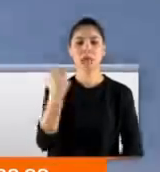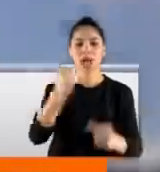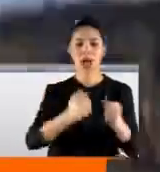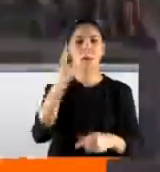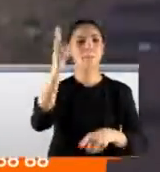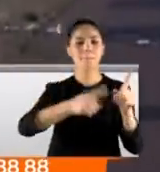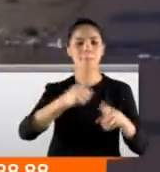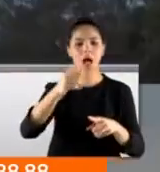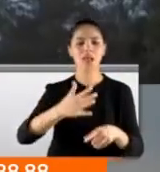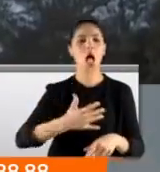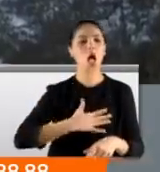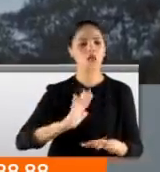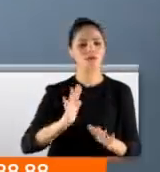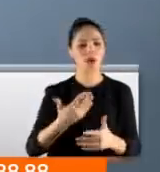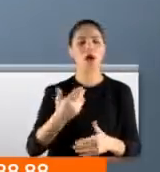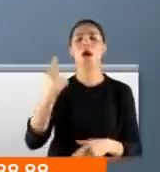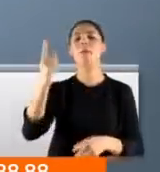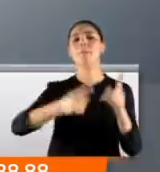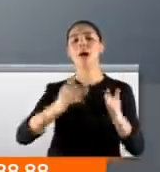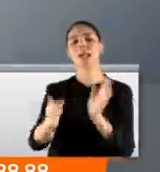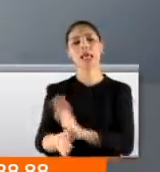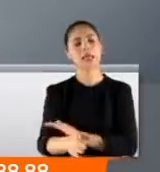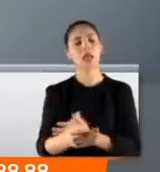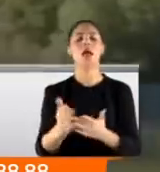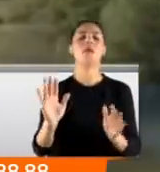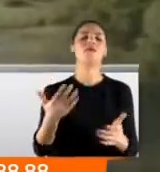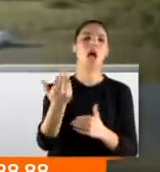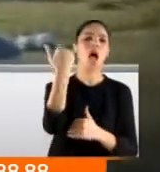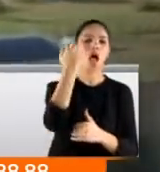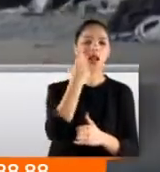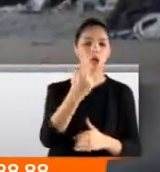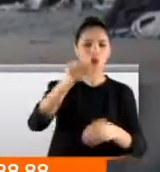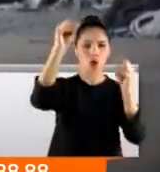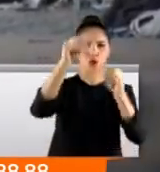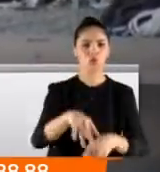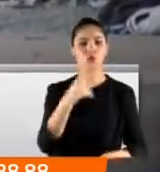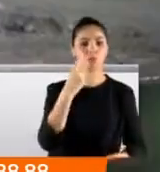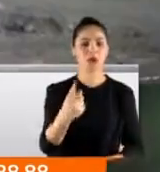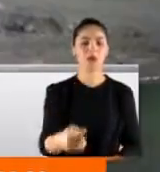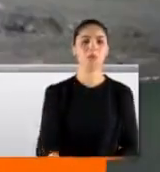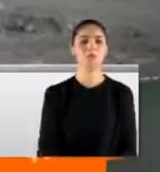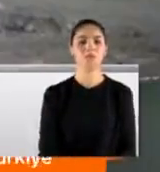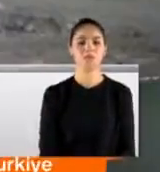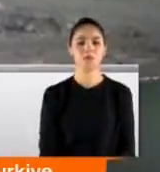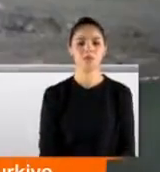Araçlardan bazıları önden, bazıları yandan, bazıları da arka kısmından yere çakıldı.